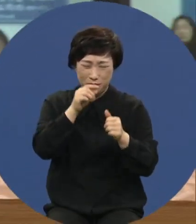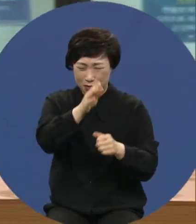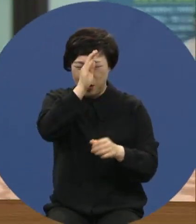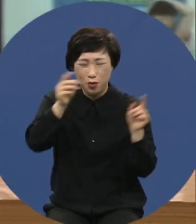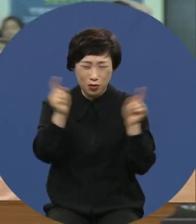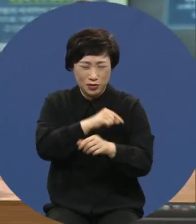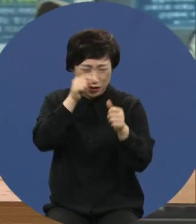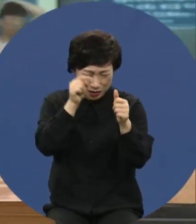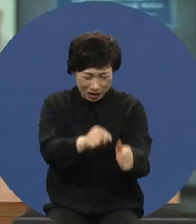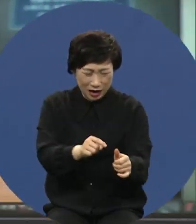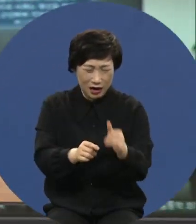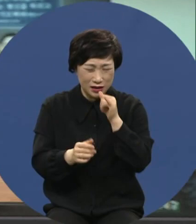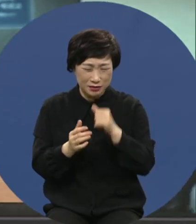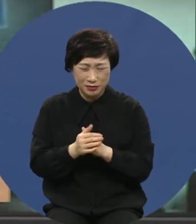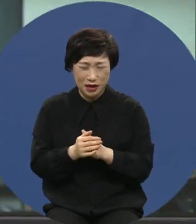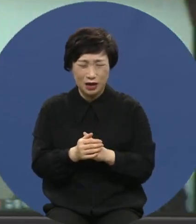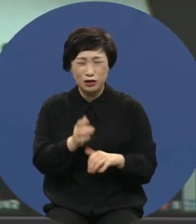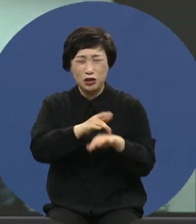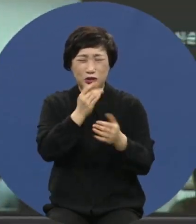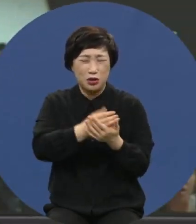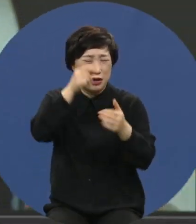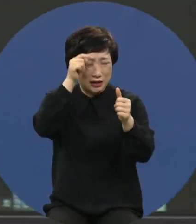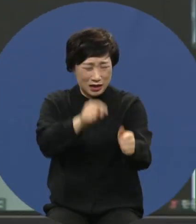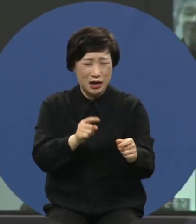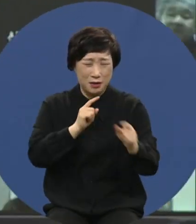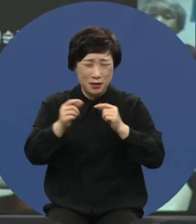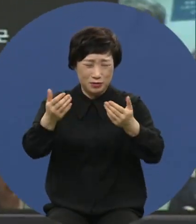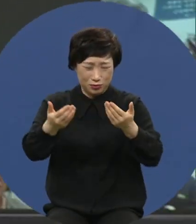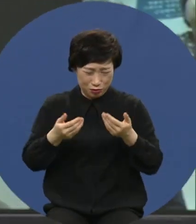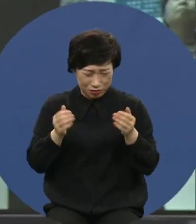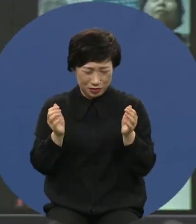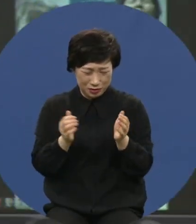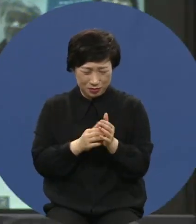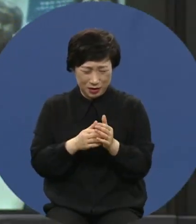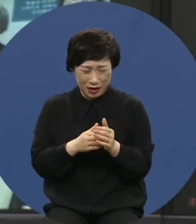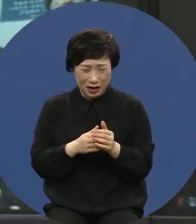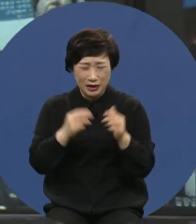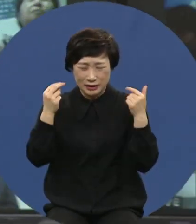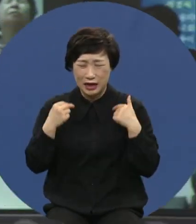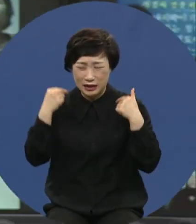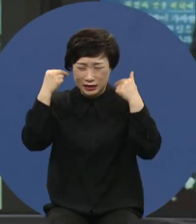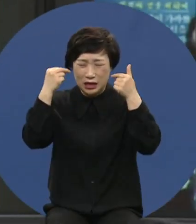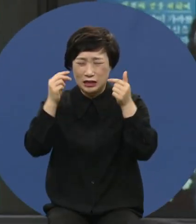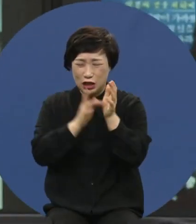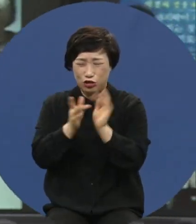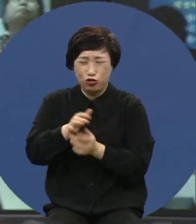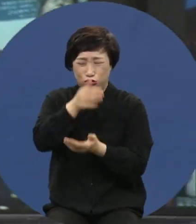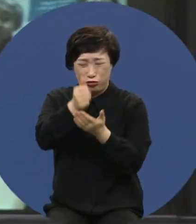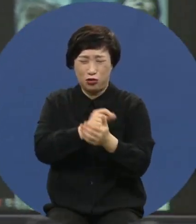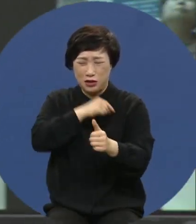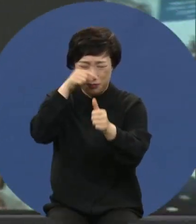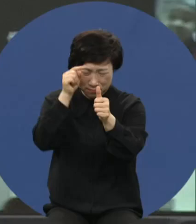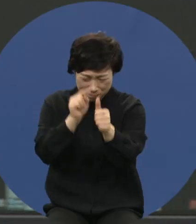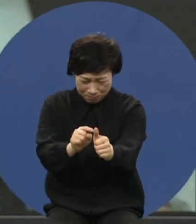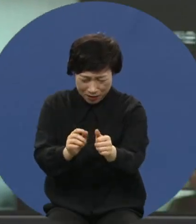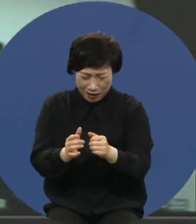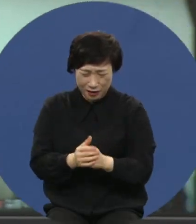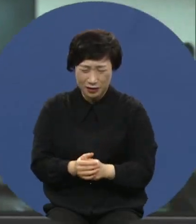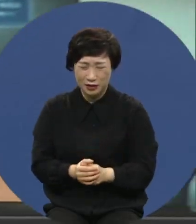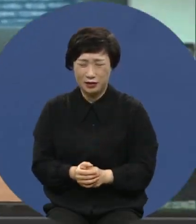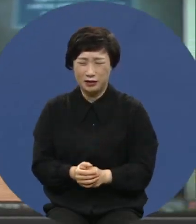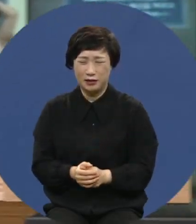고치라고 말씀하셨다. 귀신 쫓아내라고 말씀하셨으니 나사렛 예수님의 이름으로